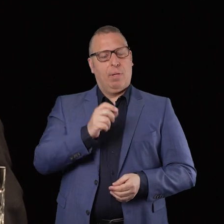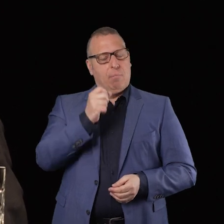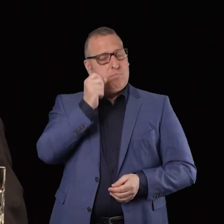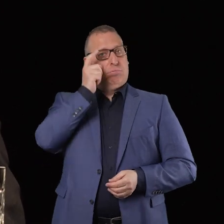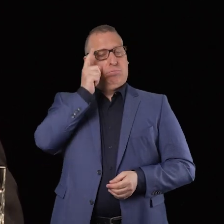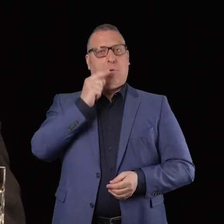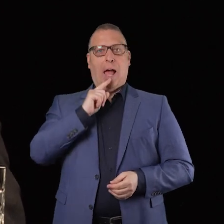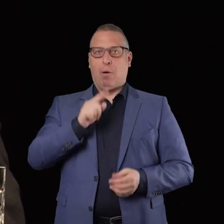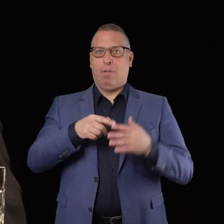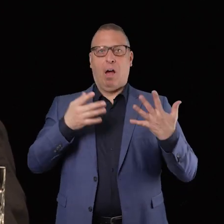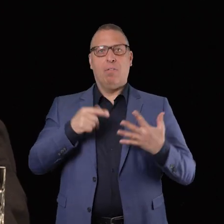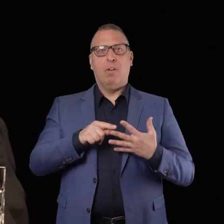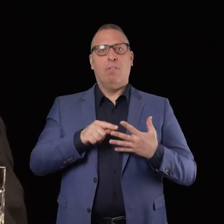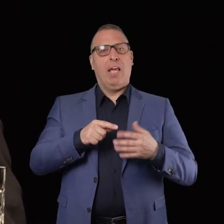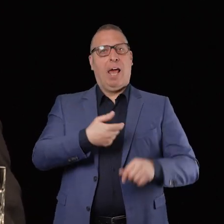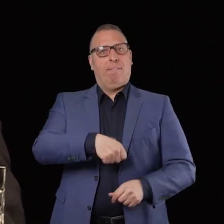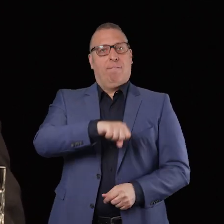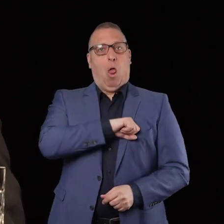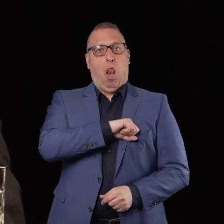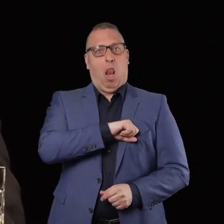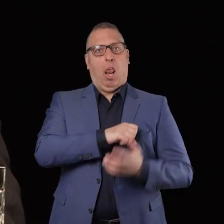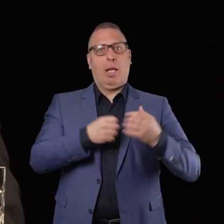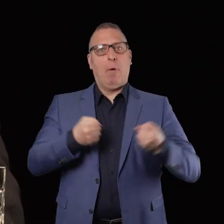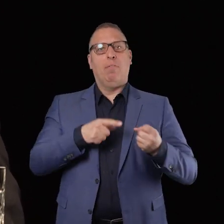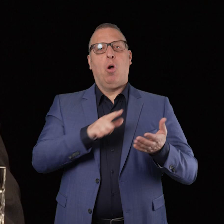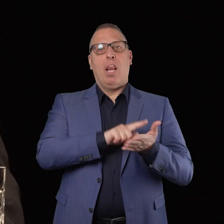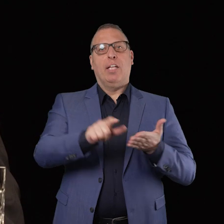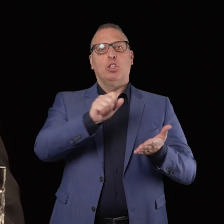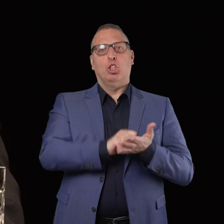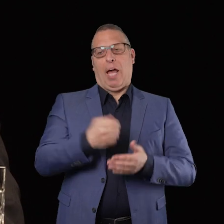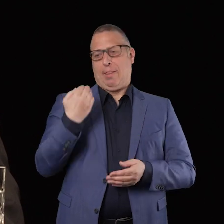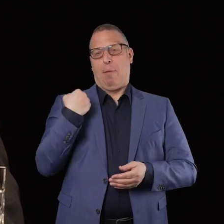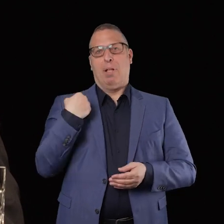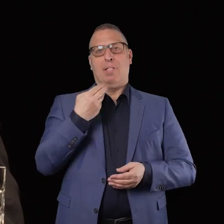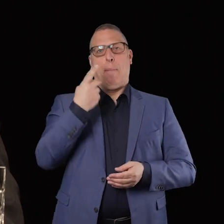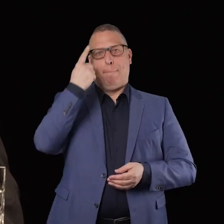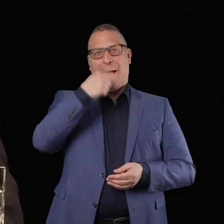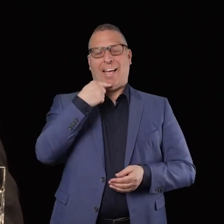Bewundernswert ist auch dieser Erfolg, den Liechtenstein im Mai